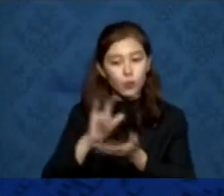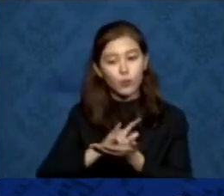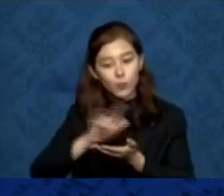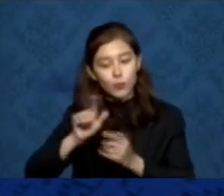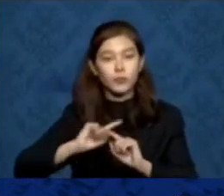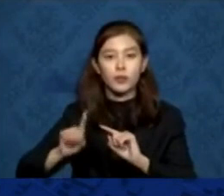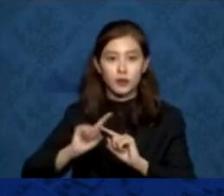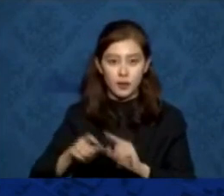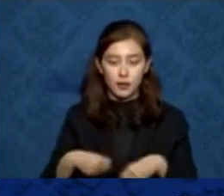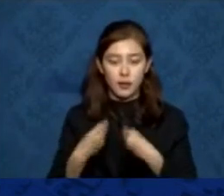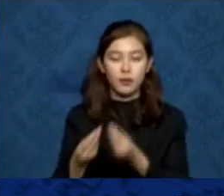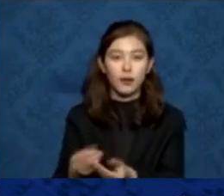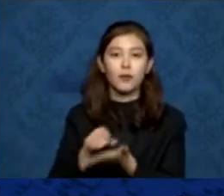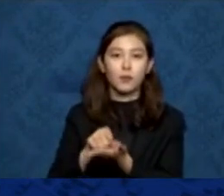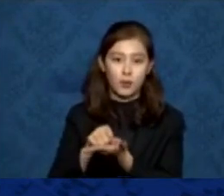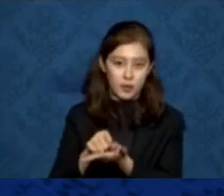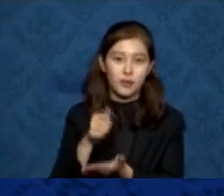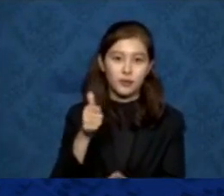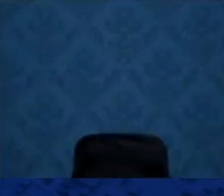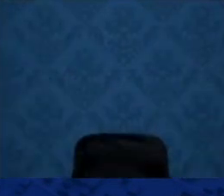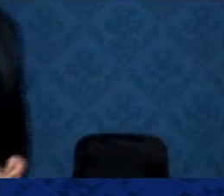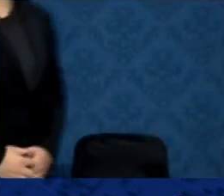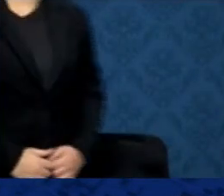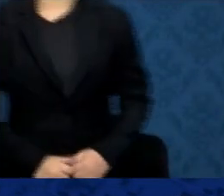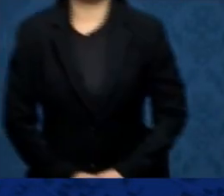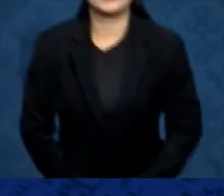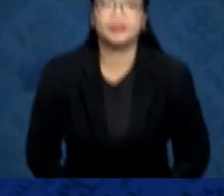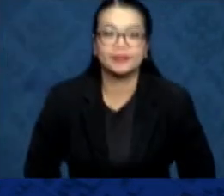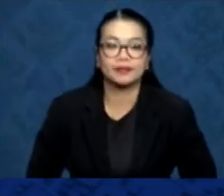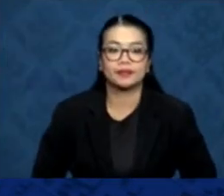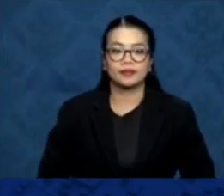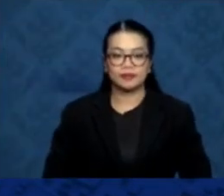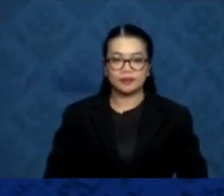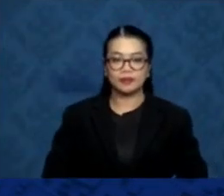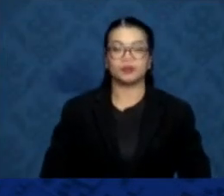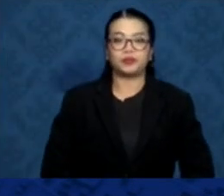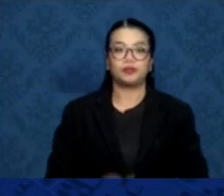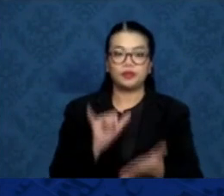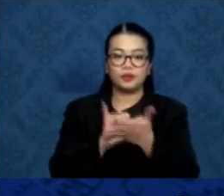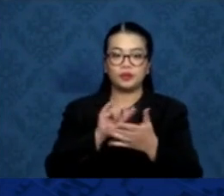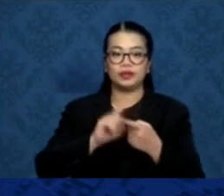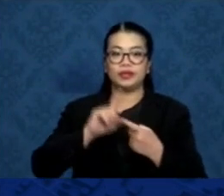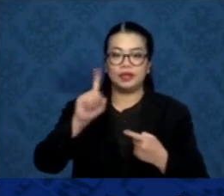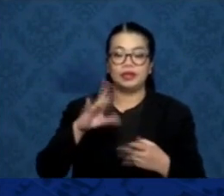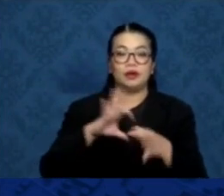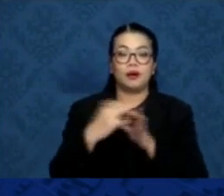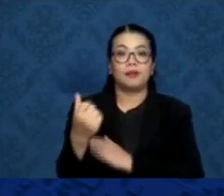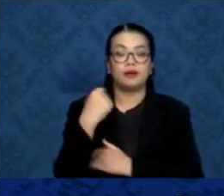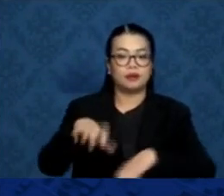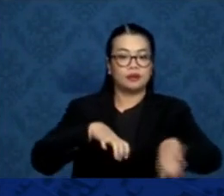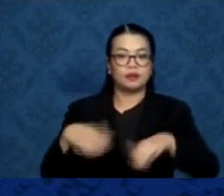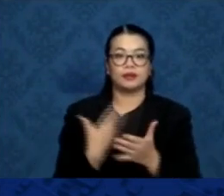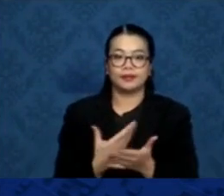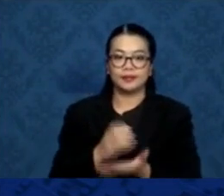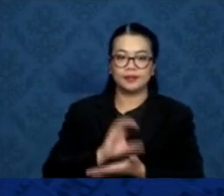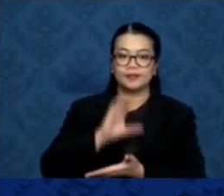การศึกษาเพื่อลดความเหลื่อมล้ำและสร้างโอกาสรวมไปถึงเสริมสร้างบุคลากรนอกจากนี้ยังสร้างหลักประกันทางสังคมโดยเฉพ